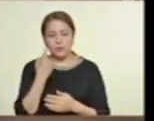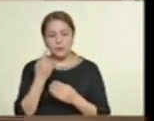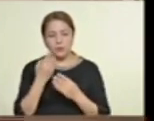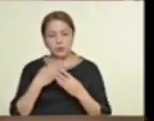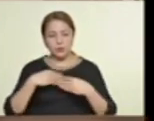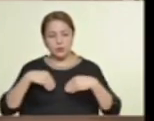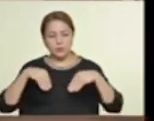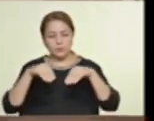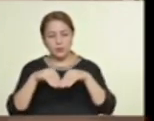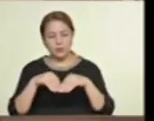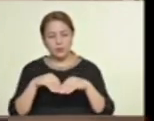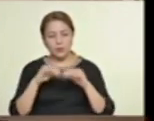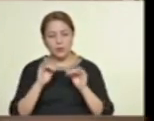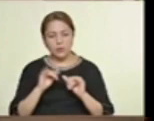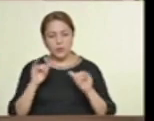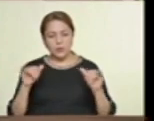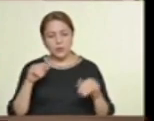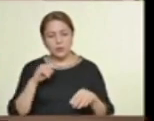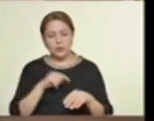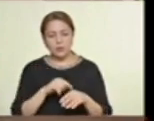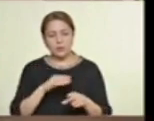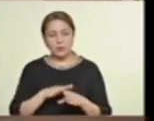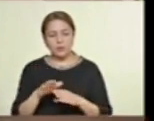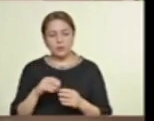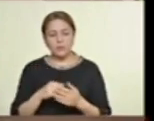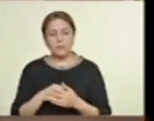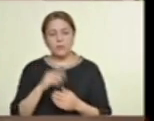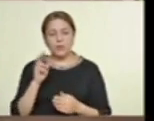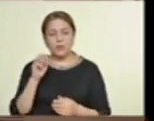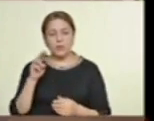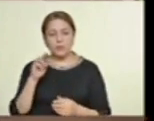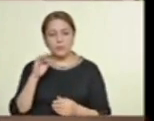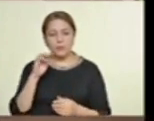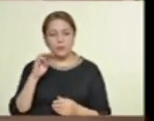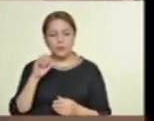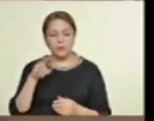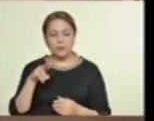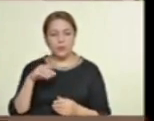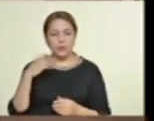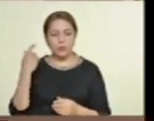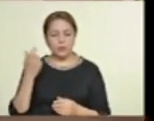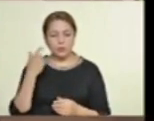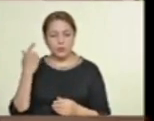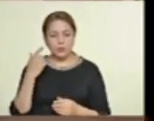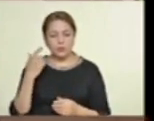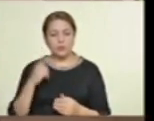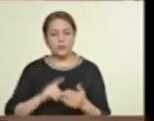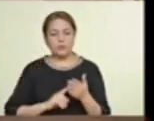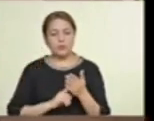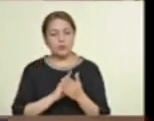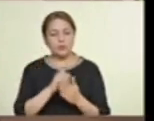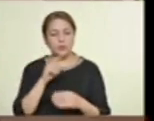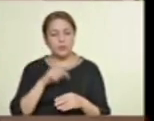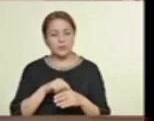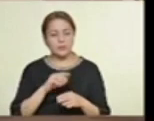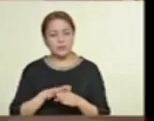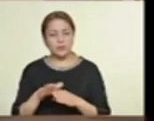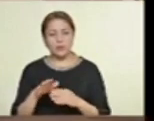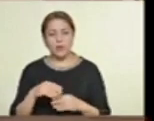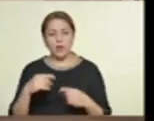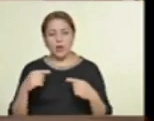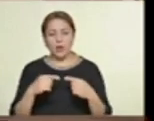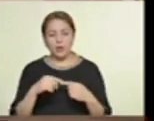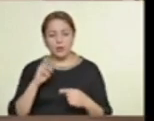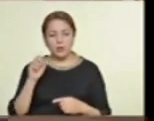yuzaga kelishiga ta'sir qila boshladi. Ya'ni kapital xo'jaligini yuzaga kelishiga ta'sir eta boshladi. Lekin aynan